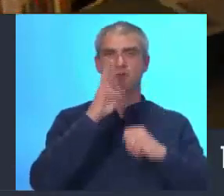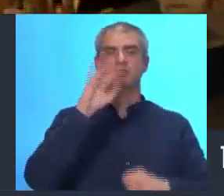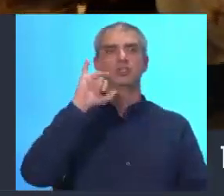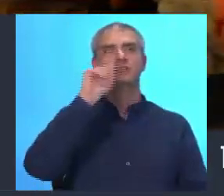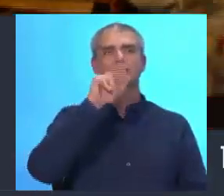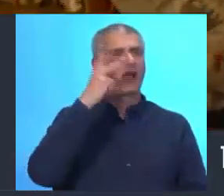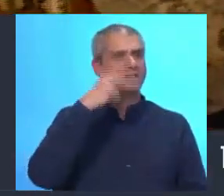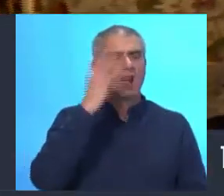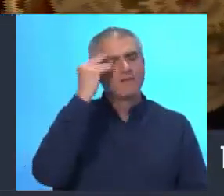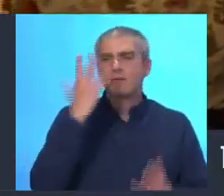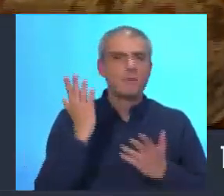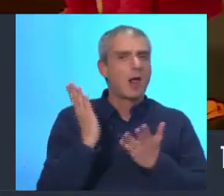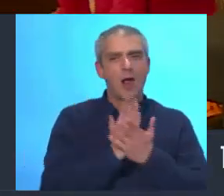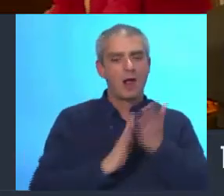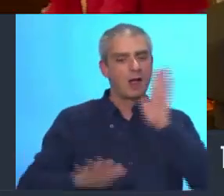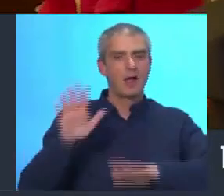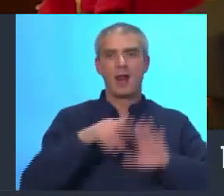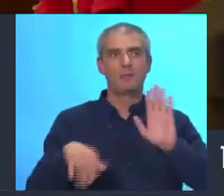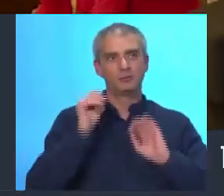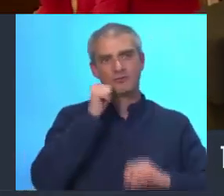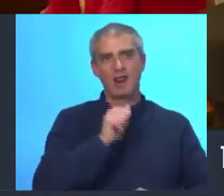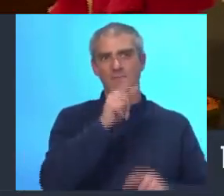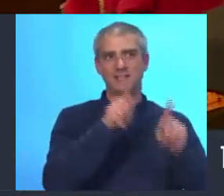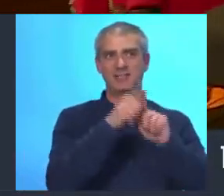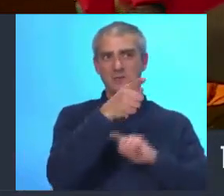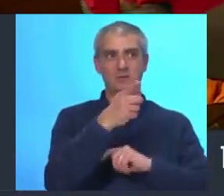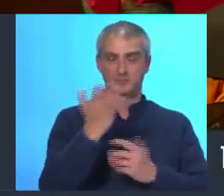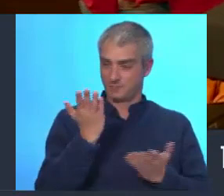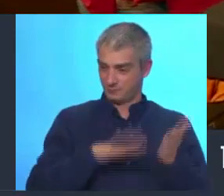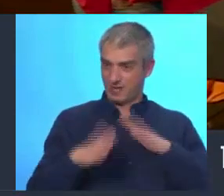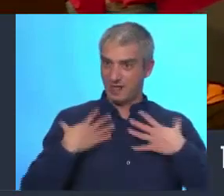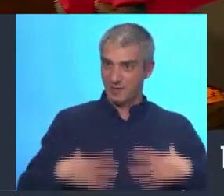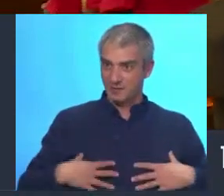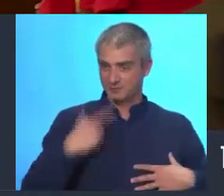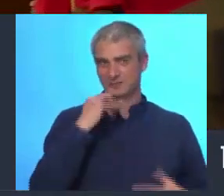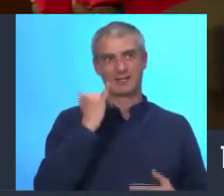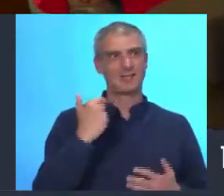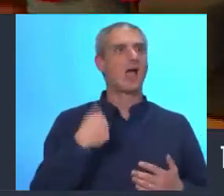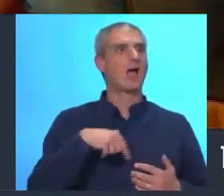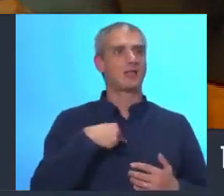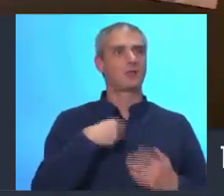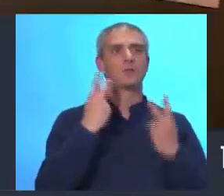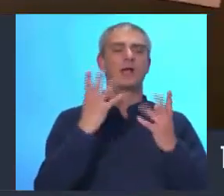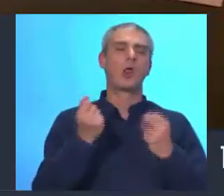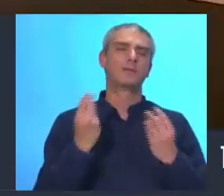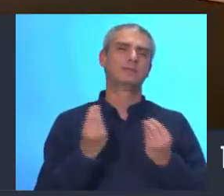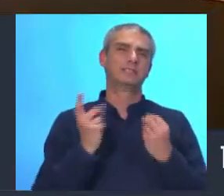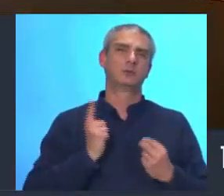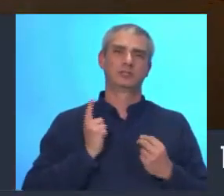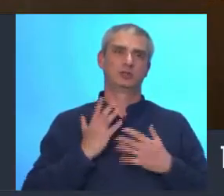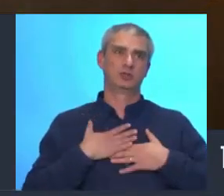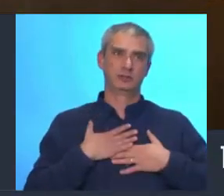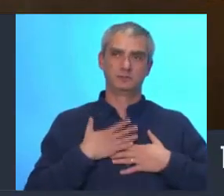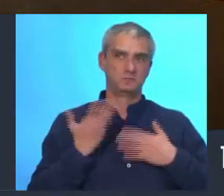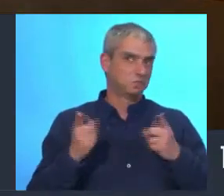להבין מה עוזים למסע כזה. רוצה לעזור לי לקפל חולצות? כן. אנחנו בעיקר לוקחים ציוד אישי,